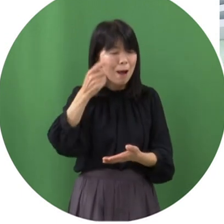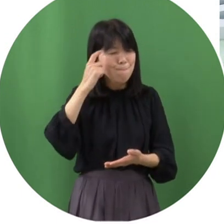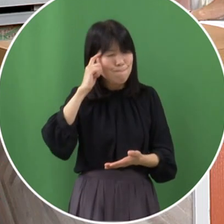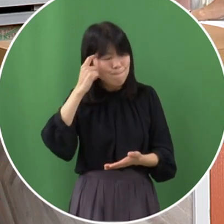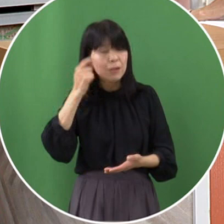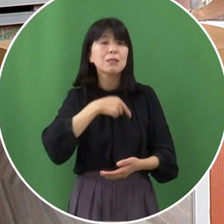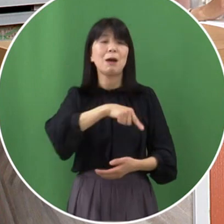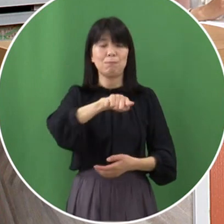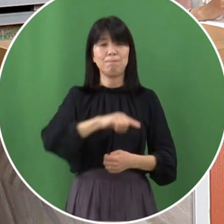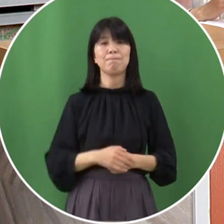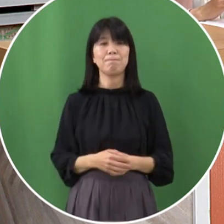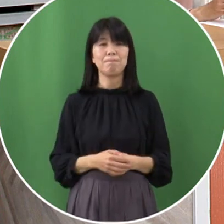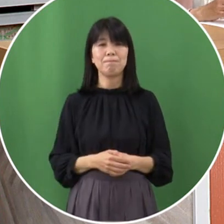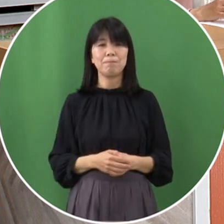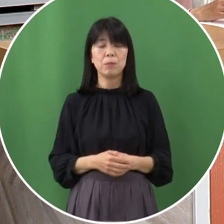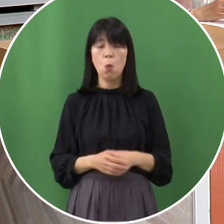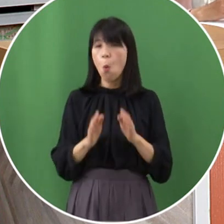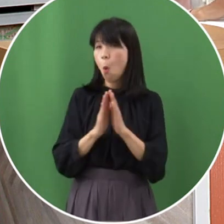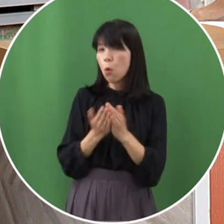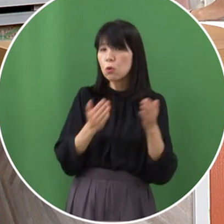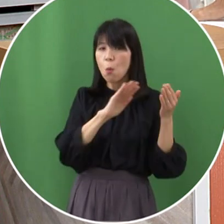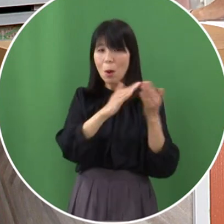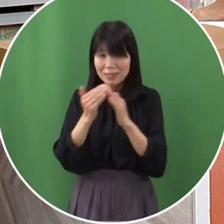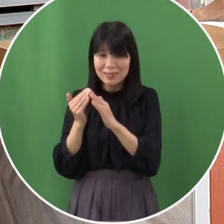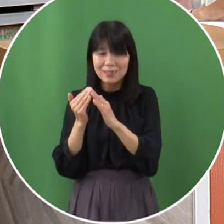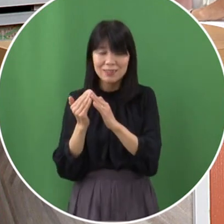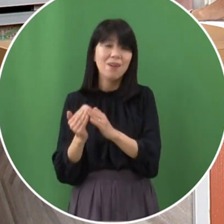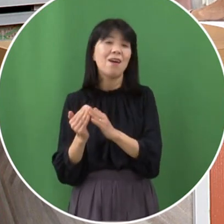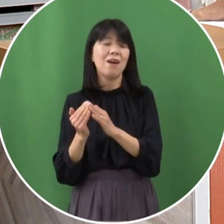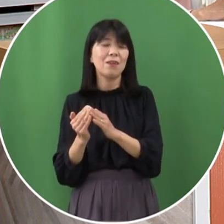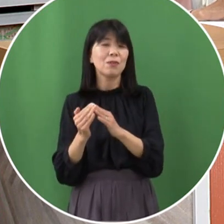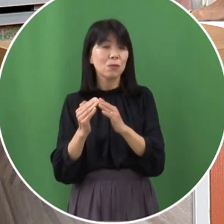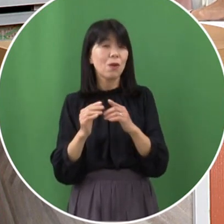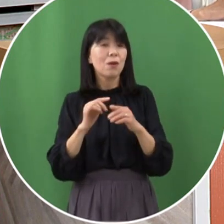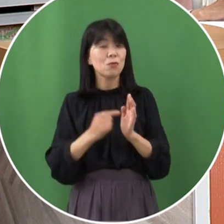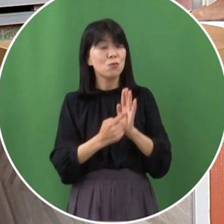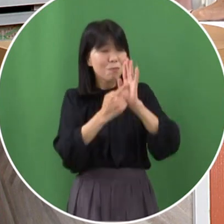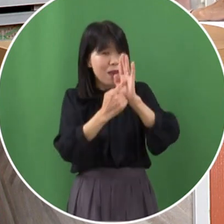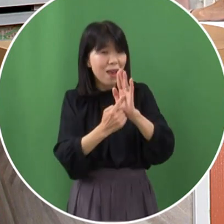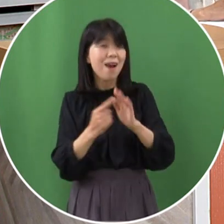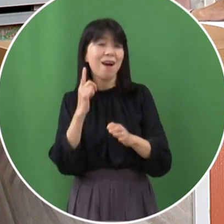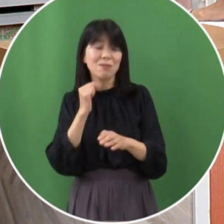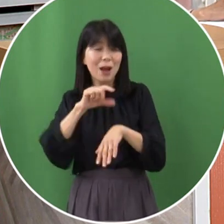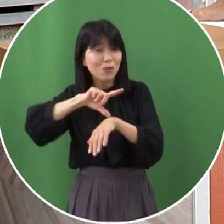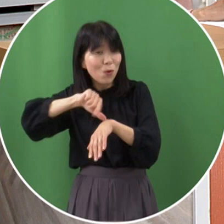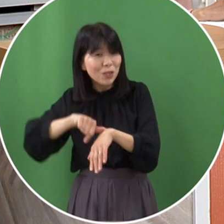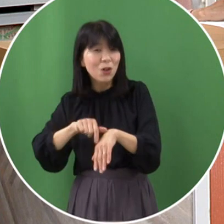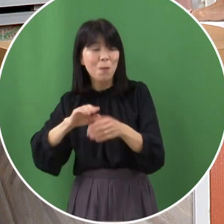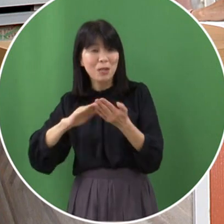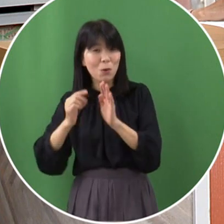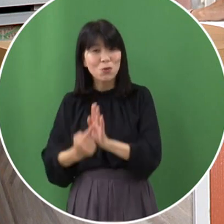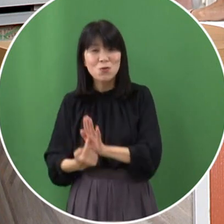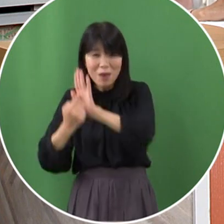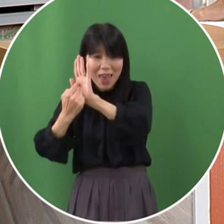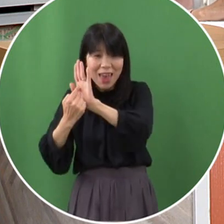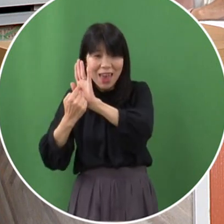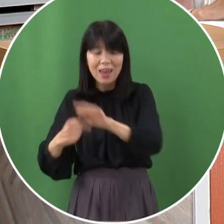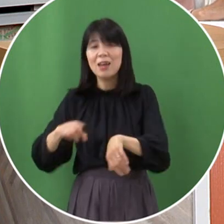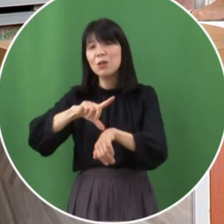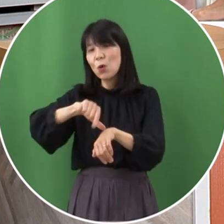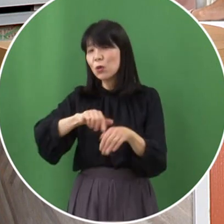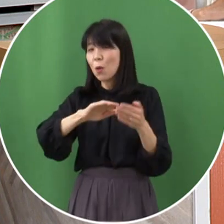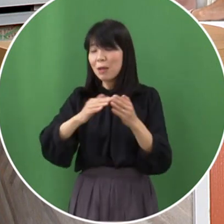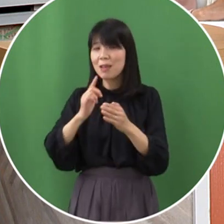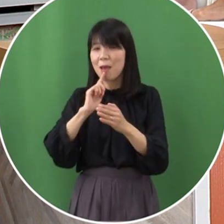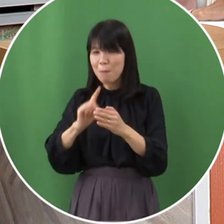。 本の町と並んで、また明石は時の町としても知られています。時といえば明石のランドマーク天